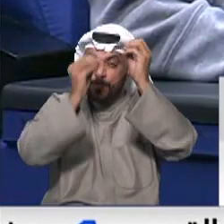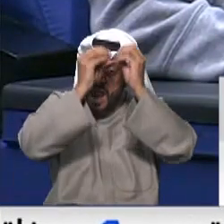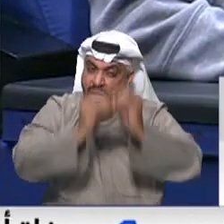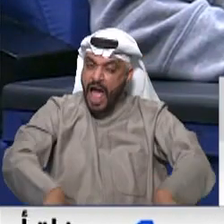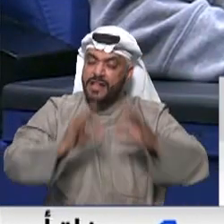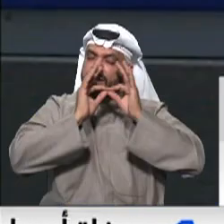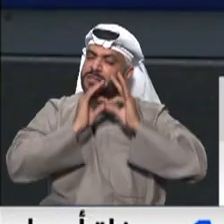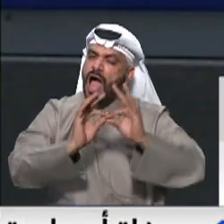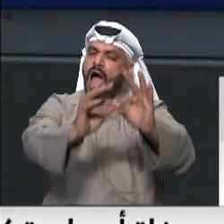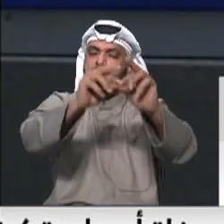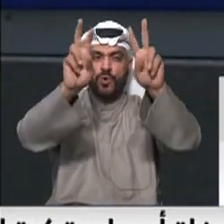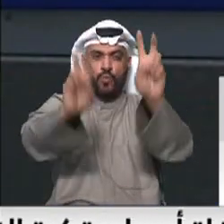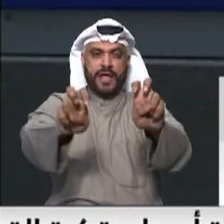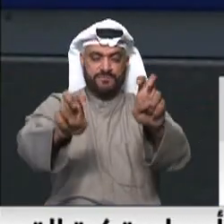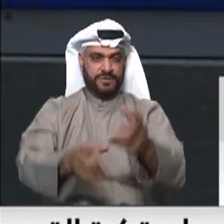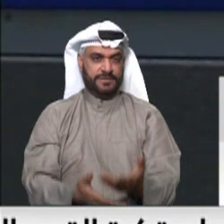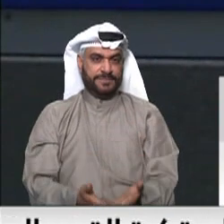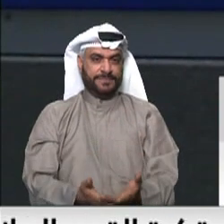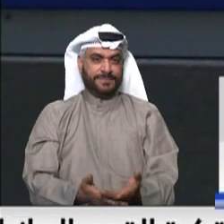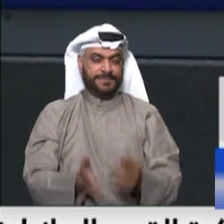للصراع.